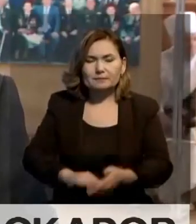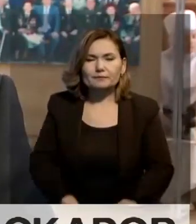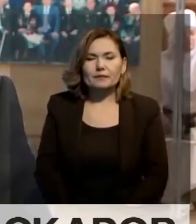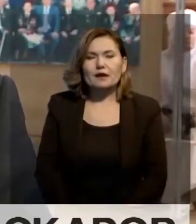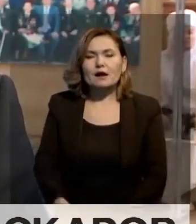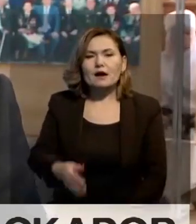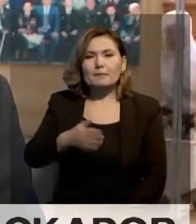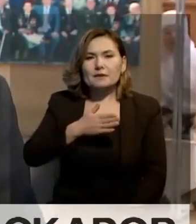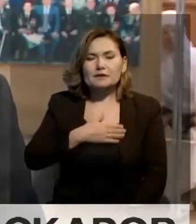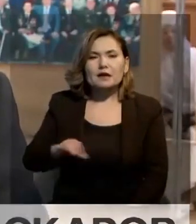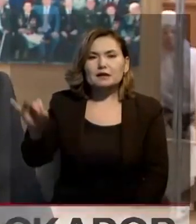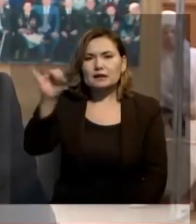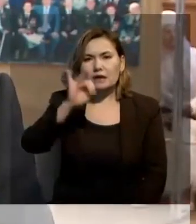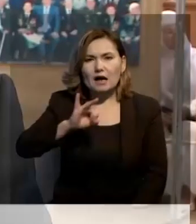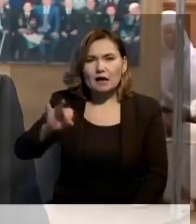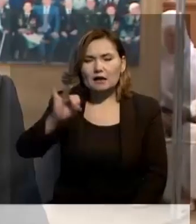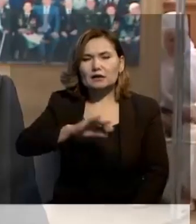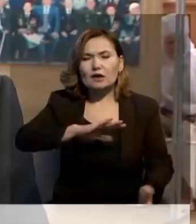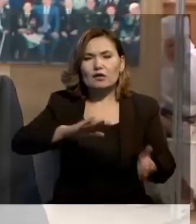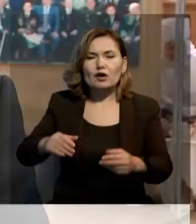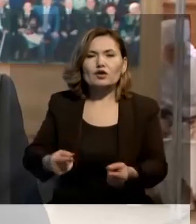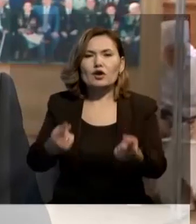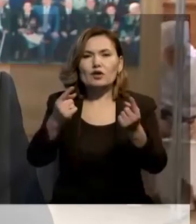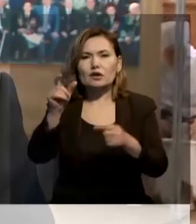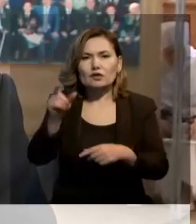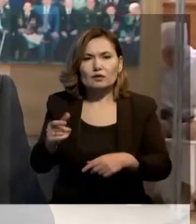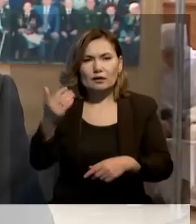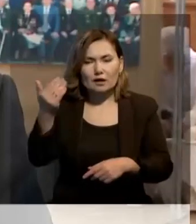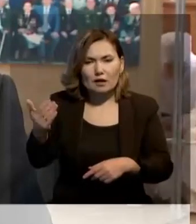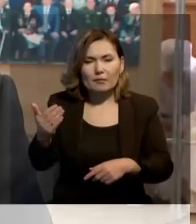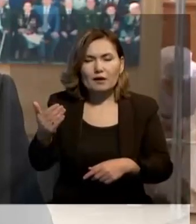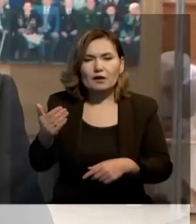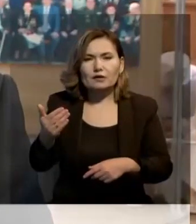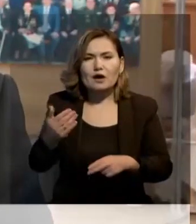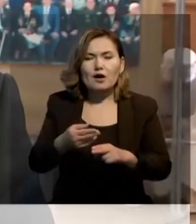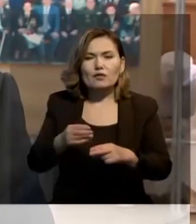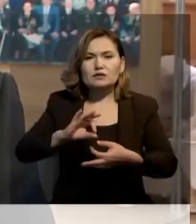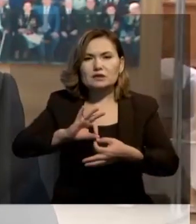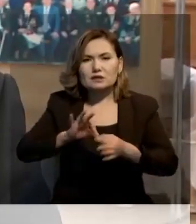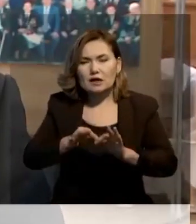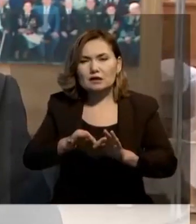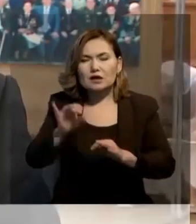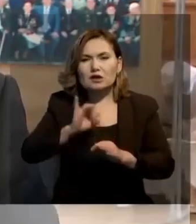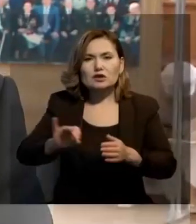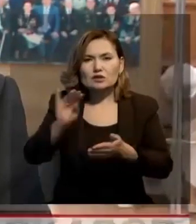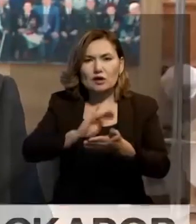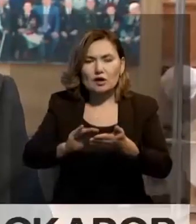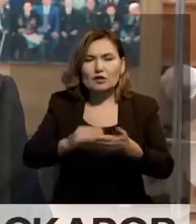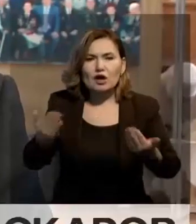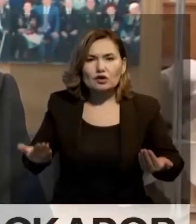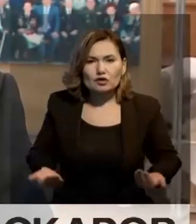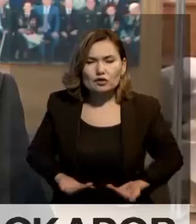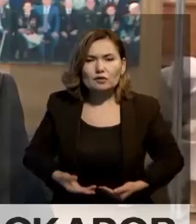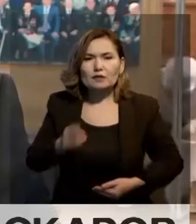Біздің кешегі тарихтан өткен үлкен тұлғаларымыздың үлгі-өнегесін, істеу жұмыс